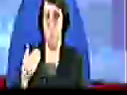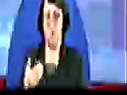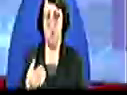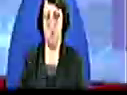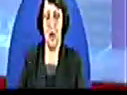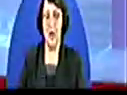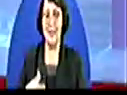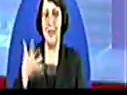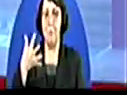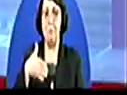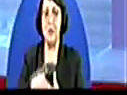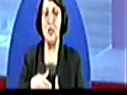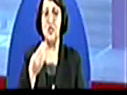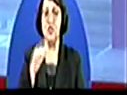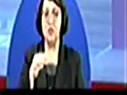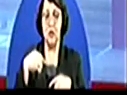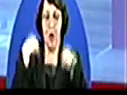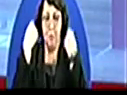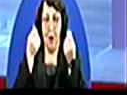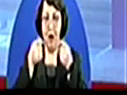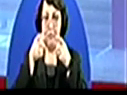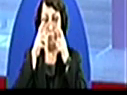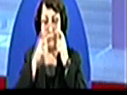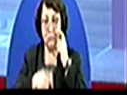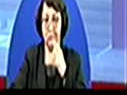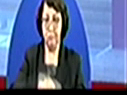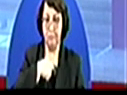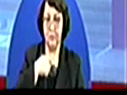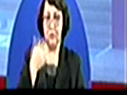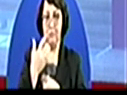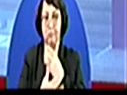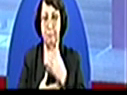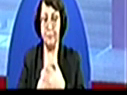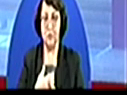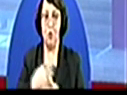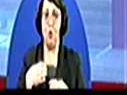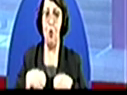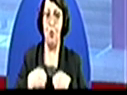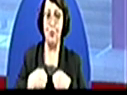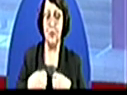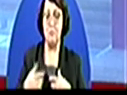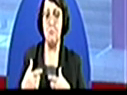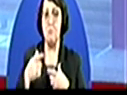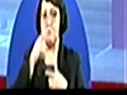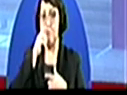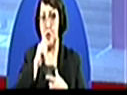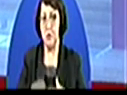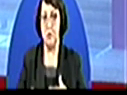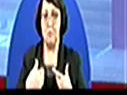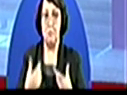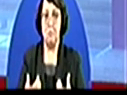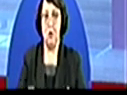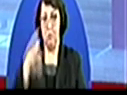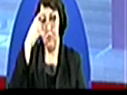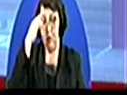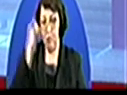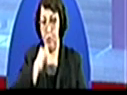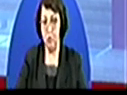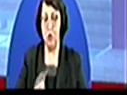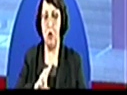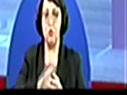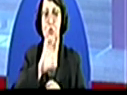зориултын хамгаалалтын хувцсыг хандивлсан байна. Эдгээр хамгаалалтын хувцсыг одоо манай дотоодын үйлдвэрлэгч компани олон улсын стандартын дагуу үйлдвэрлэж байгаа юм